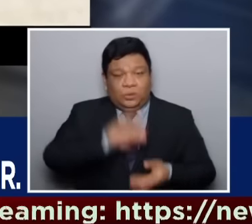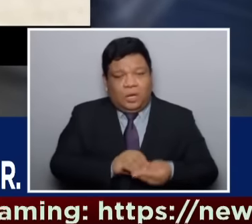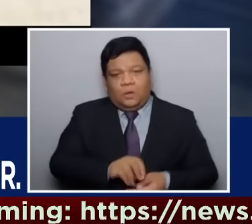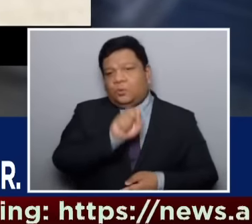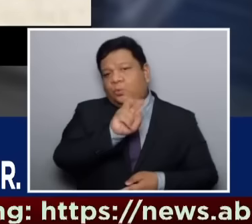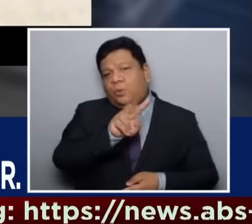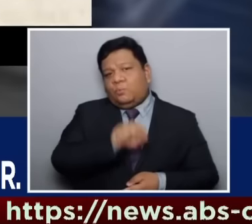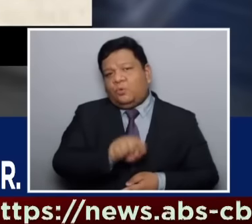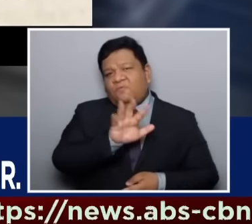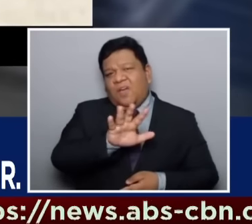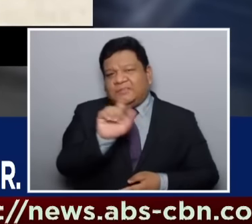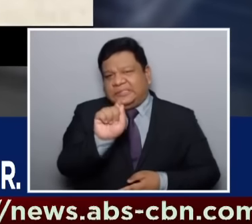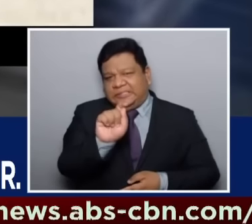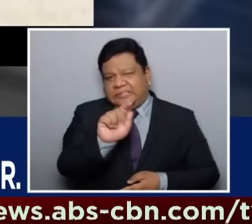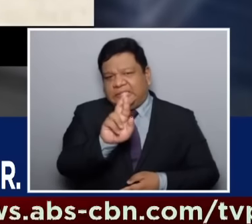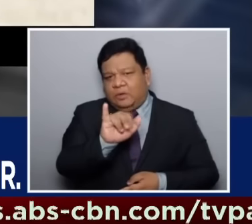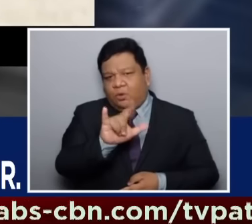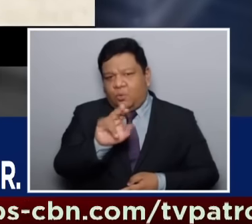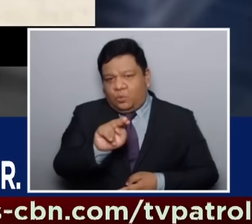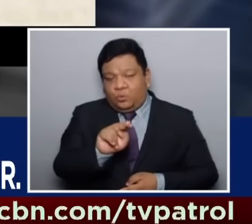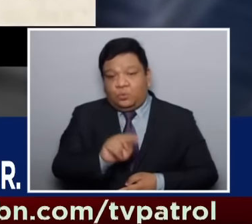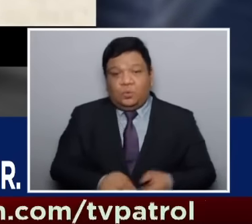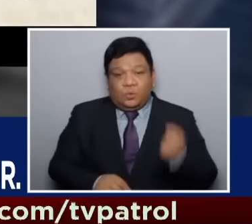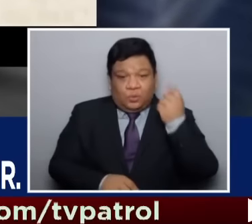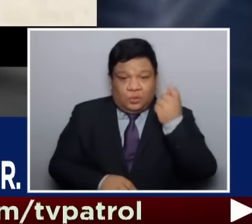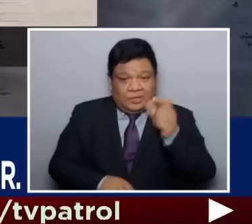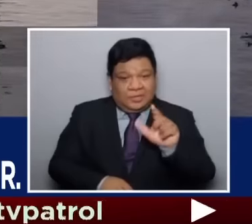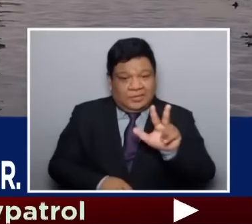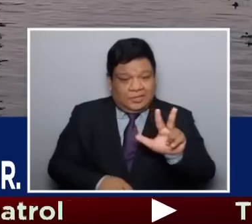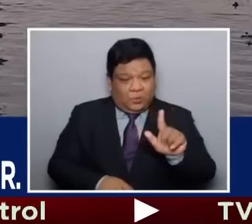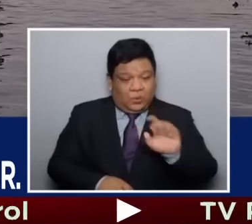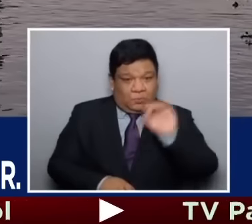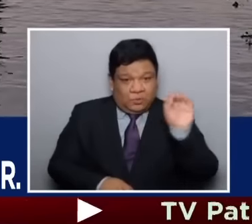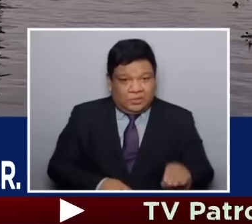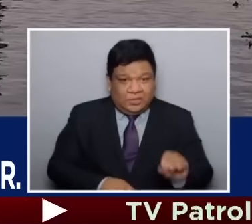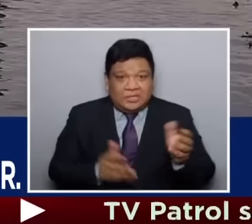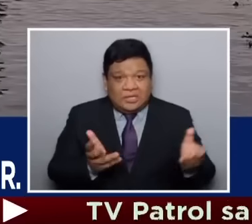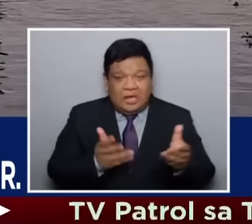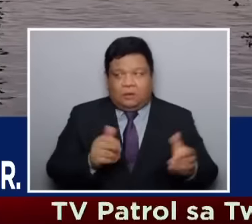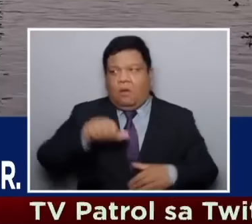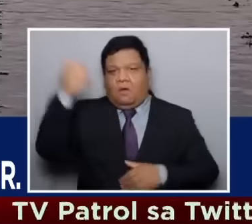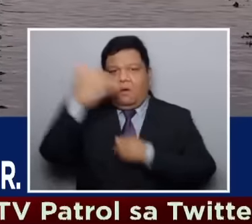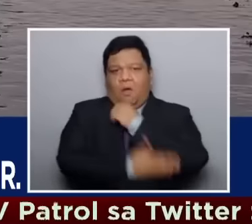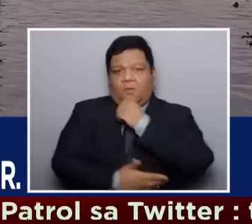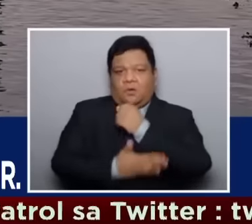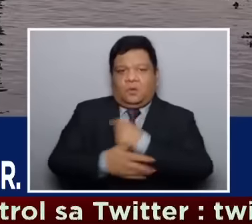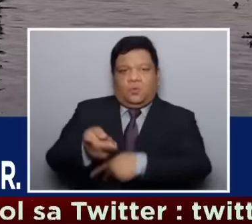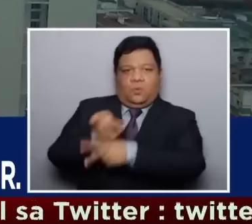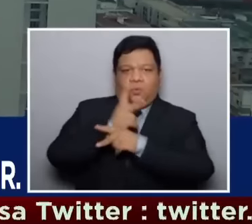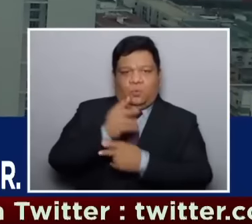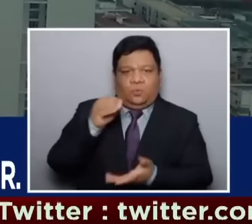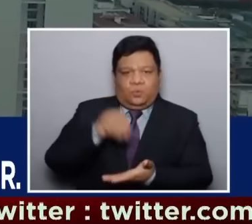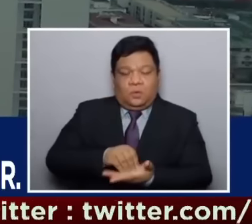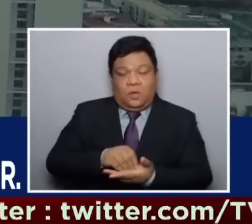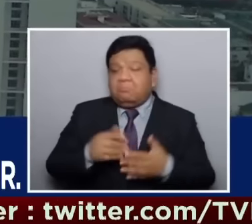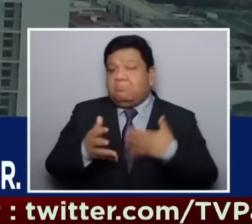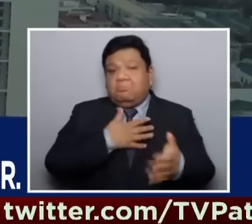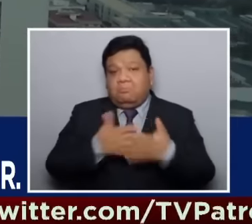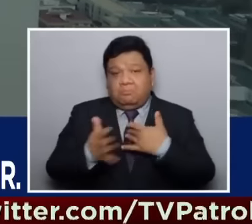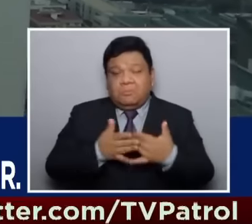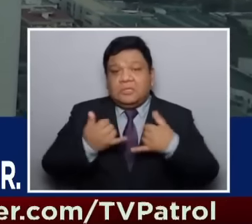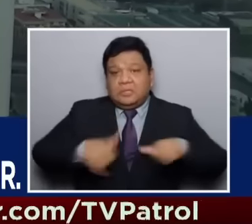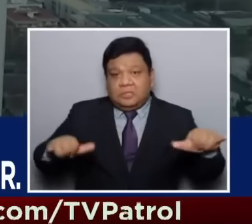Mayo. 31% nito ay foreign debt. Sa kabila nito, tiwala naman ang bagong administrasyon na lalago pa